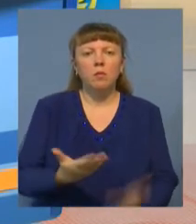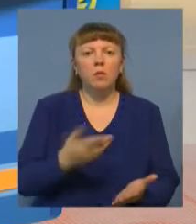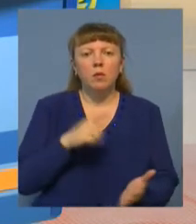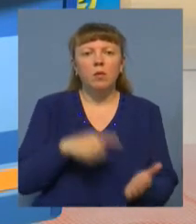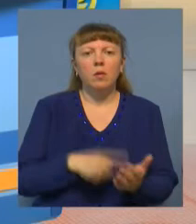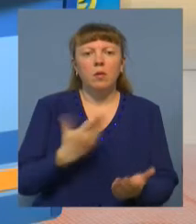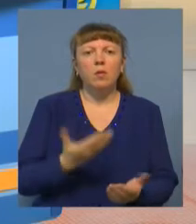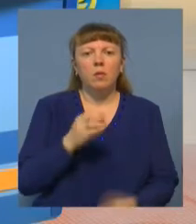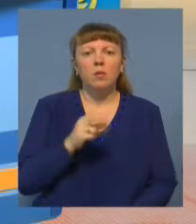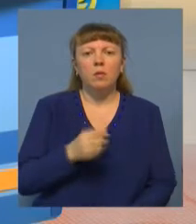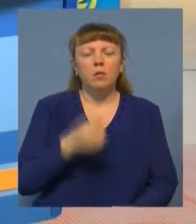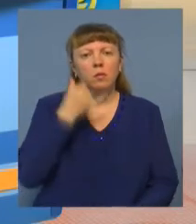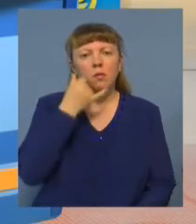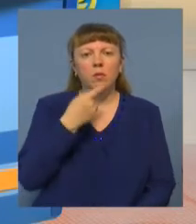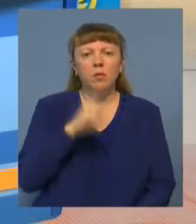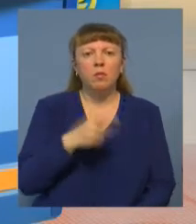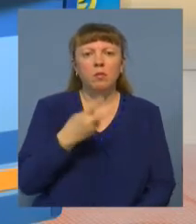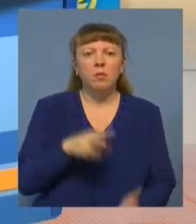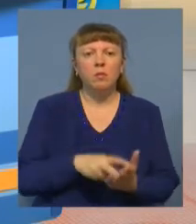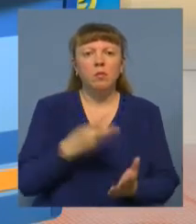вопросы по данной тематике, звоните по номеру телефона